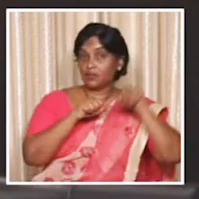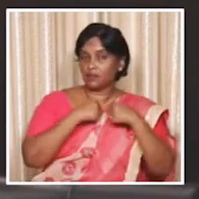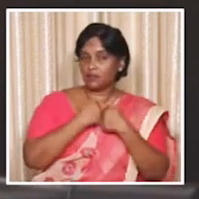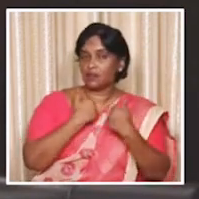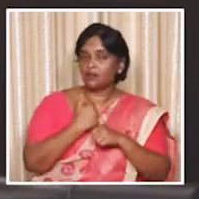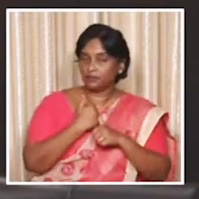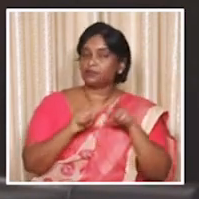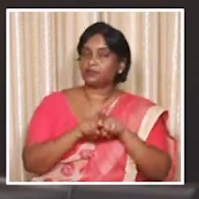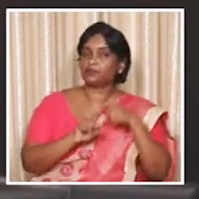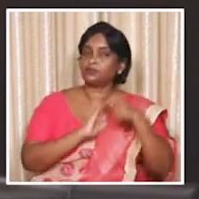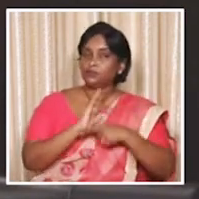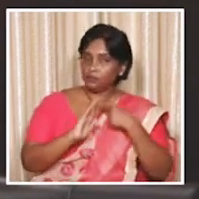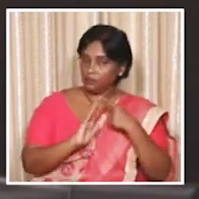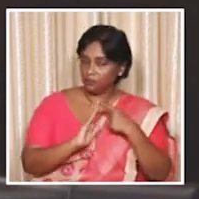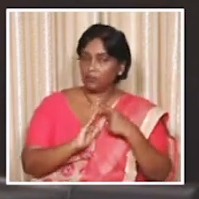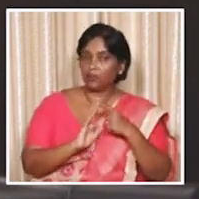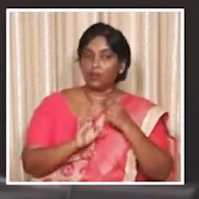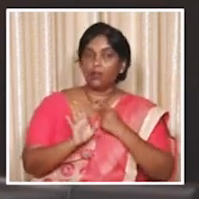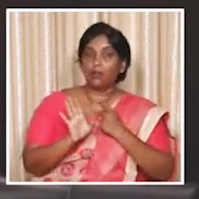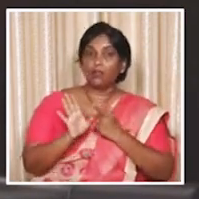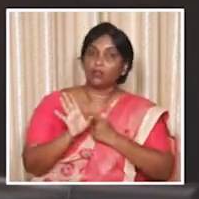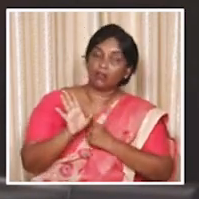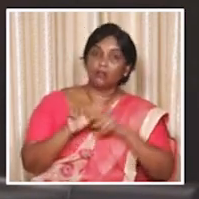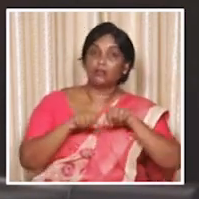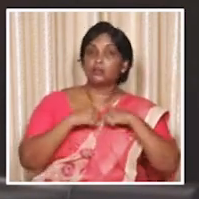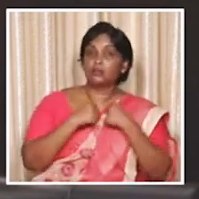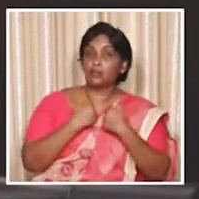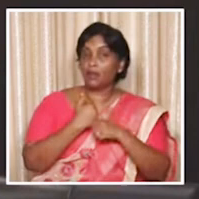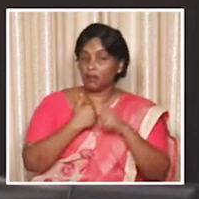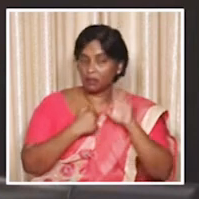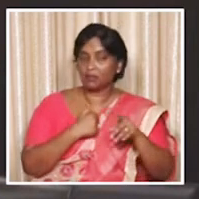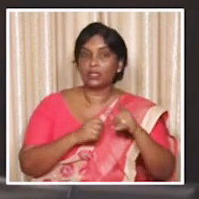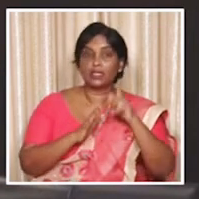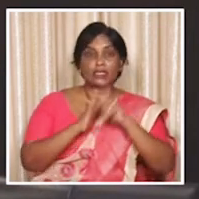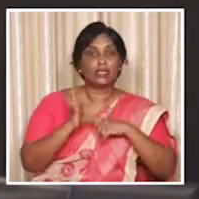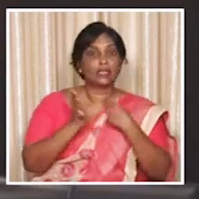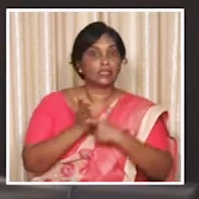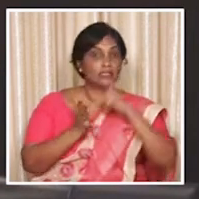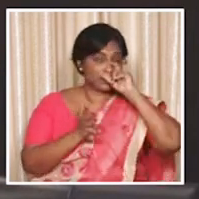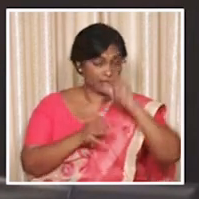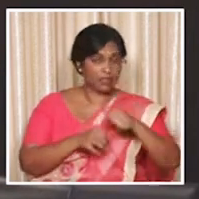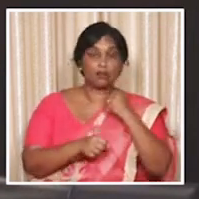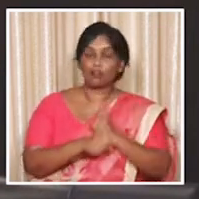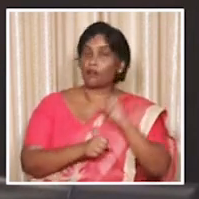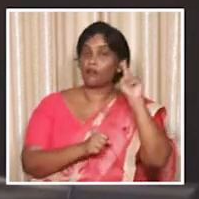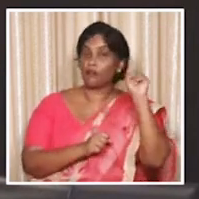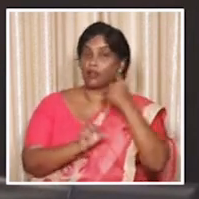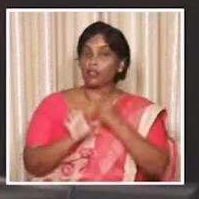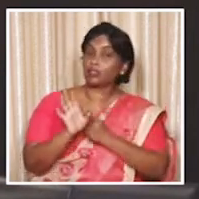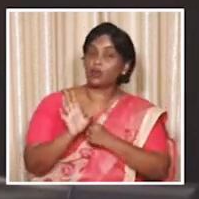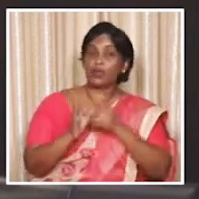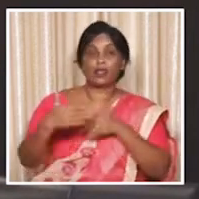ඒ වගේම මේ රටේ යෞවන සමාජ ක්‍රමවේදය හදපු ජේ.ආර්. ජයවර්ධන ආණ්ඩුවේ පළවෙනි තරුණ